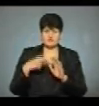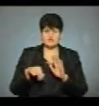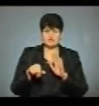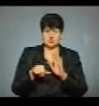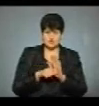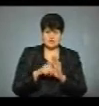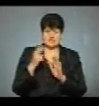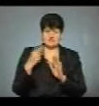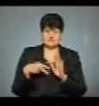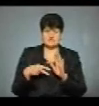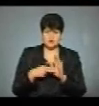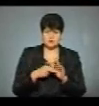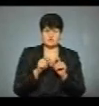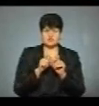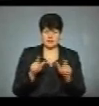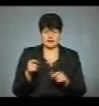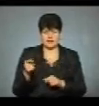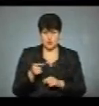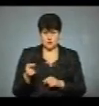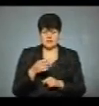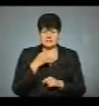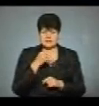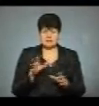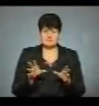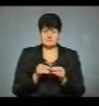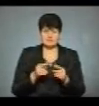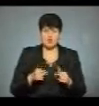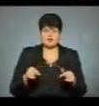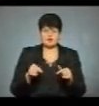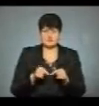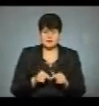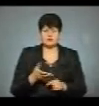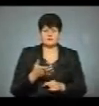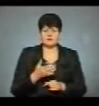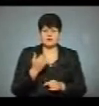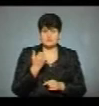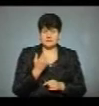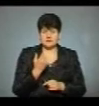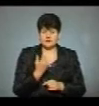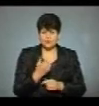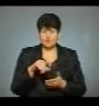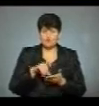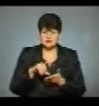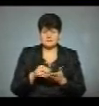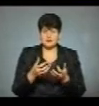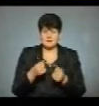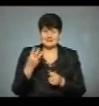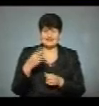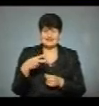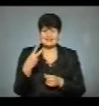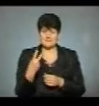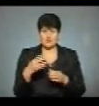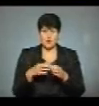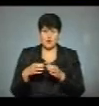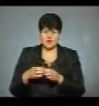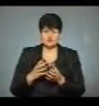і 27-ї шкіл Тернополя. Повідомив співорганізатор Андрій Підлужний. За його словами, участь у турнірі беруть 32 команди, є